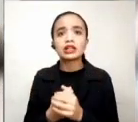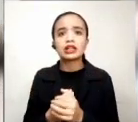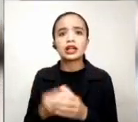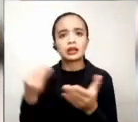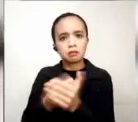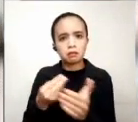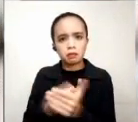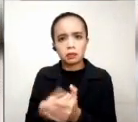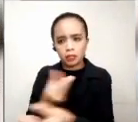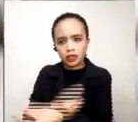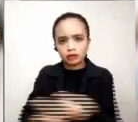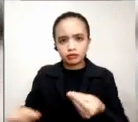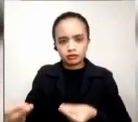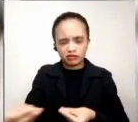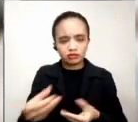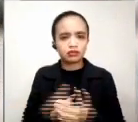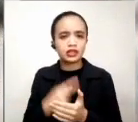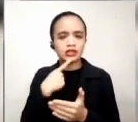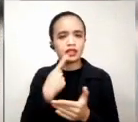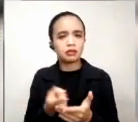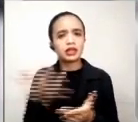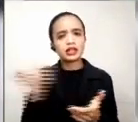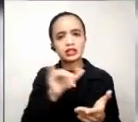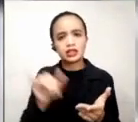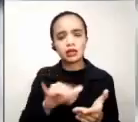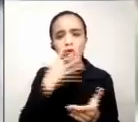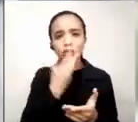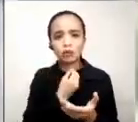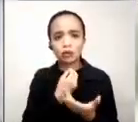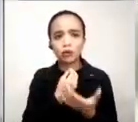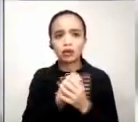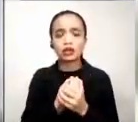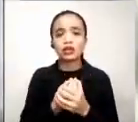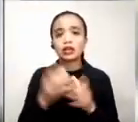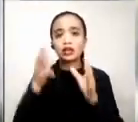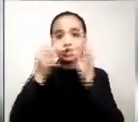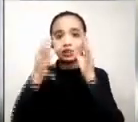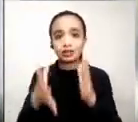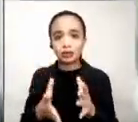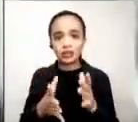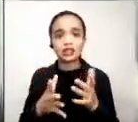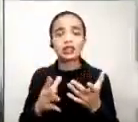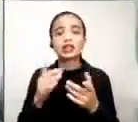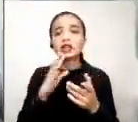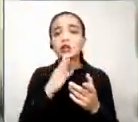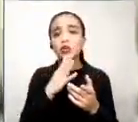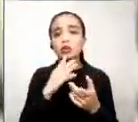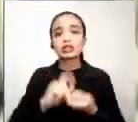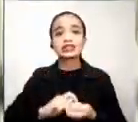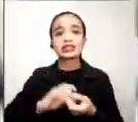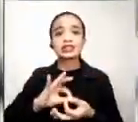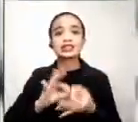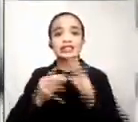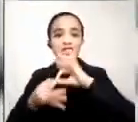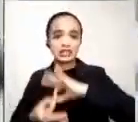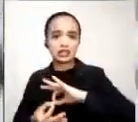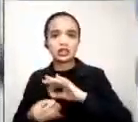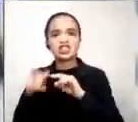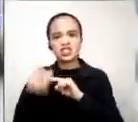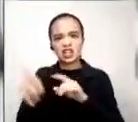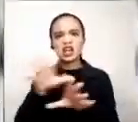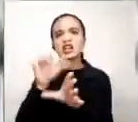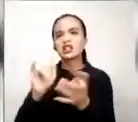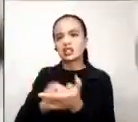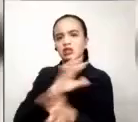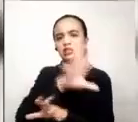na pati umano mga interpreter isangkot sa illegal na pagpapasok ng Chinese sa bansa. Sa tansya ni Senadora Risa